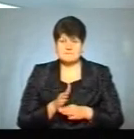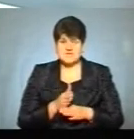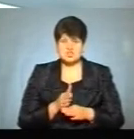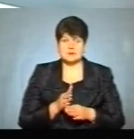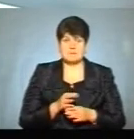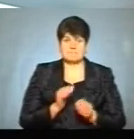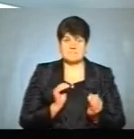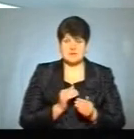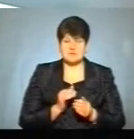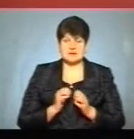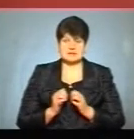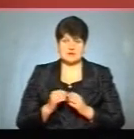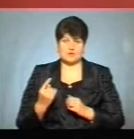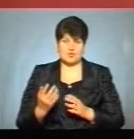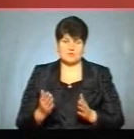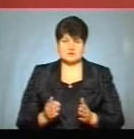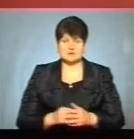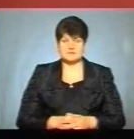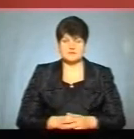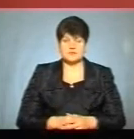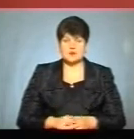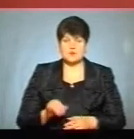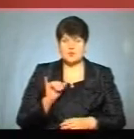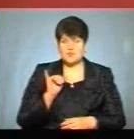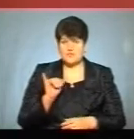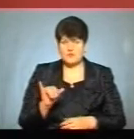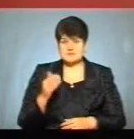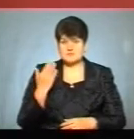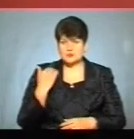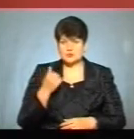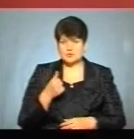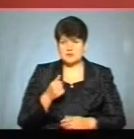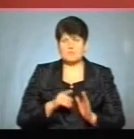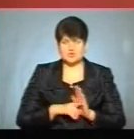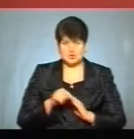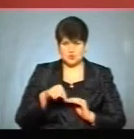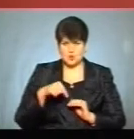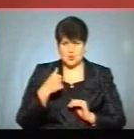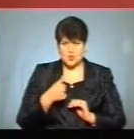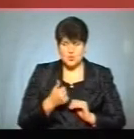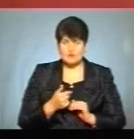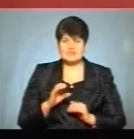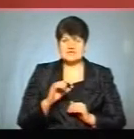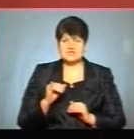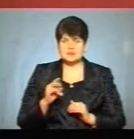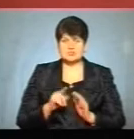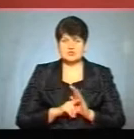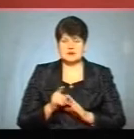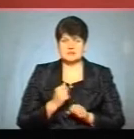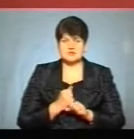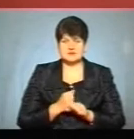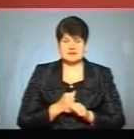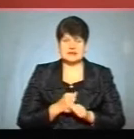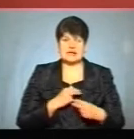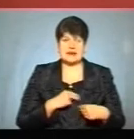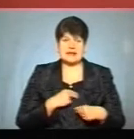що середня по області. Вас минулого року, ні, на початку цього року, в січні, запрацювали також кар'єрні радники,